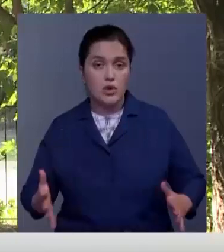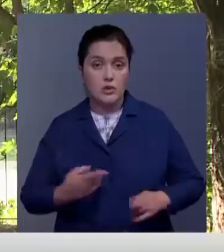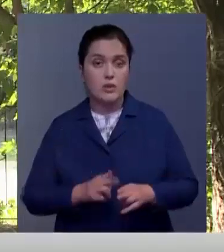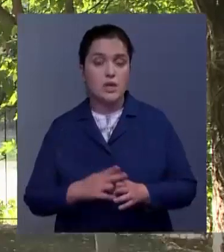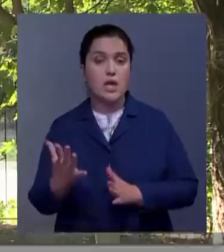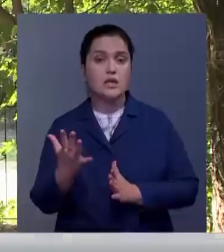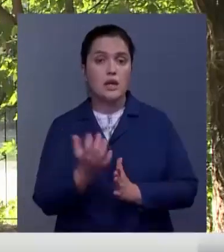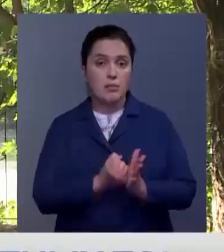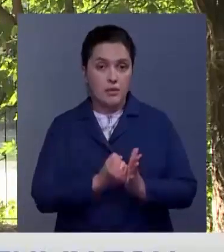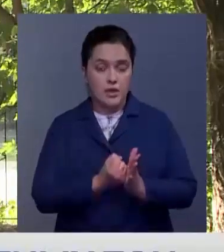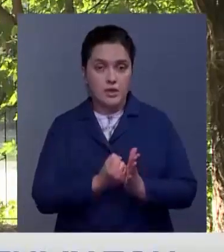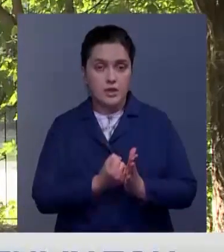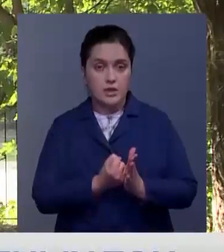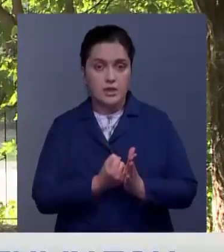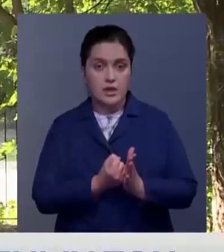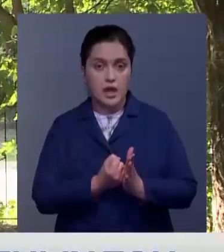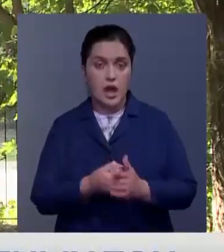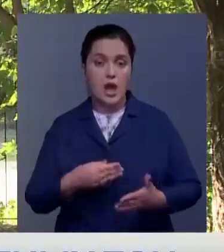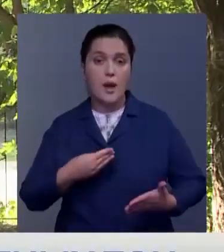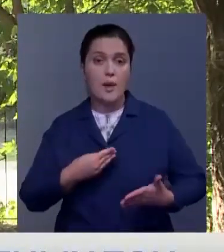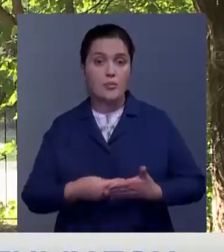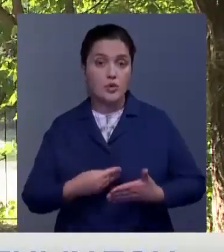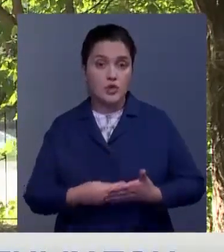запаса. На